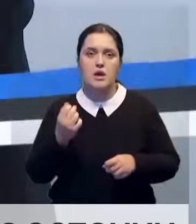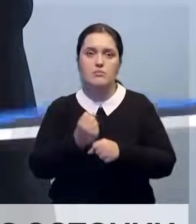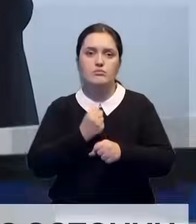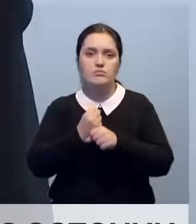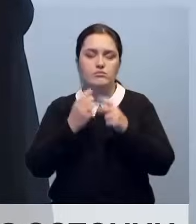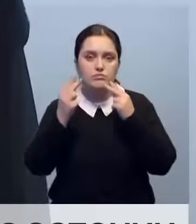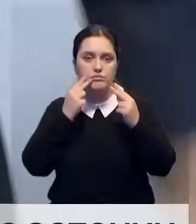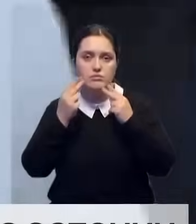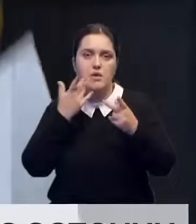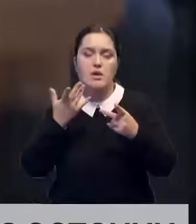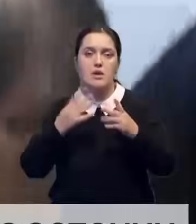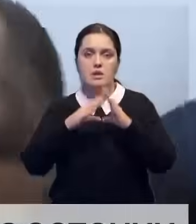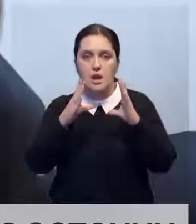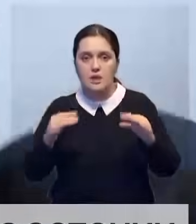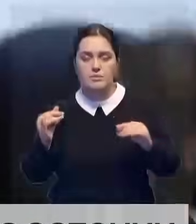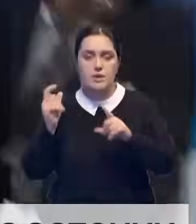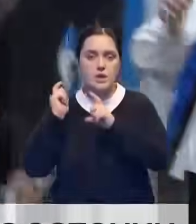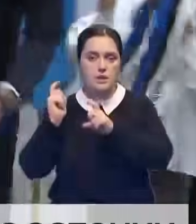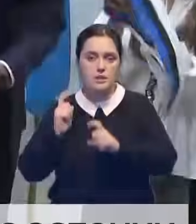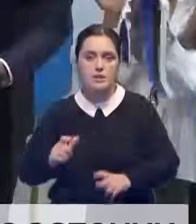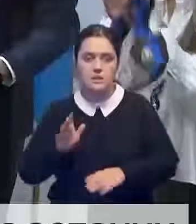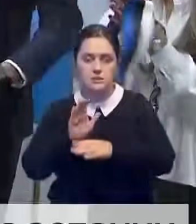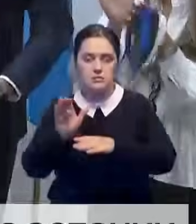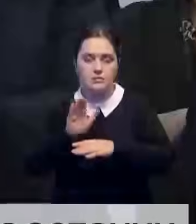мебели и продуктов, транспорта и логистики.